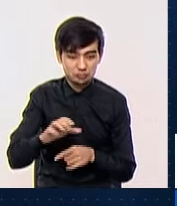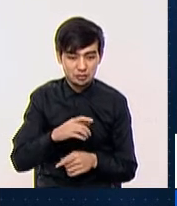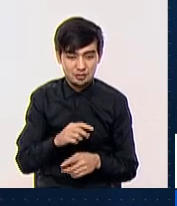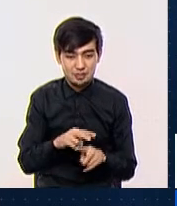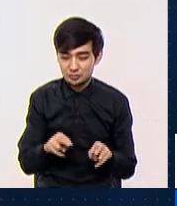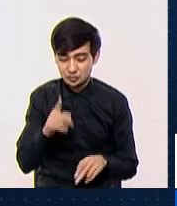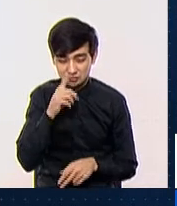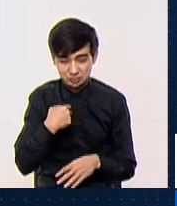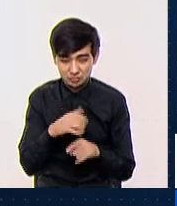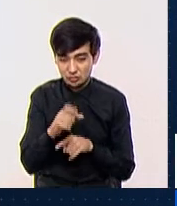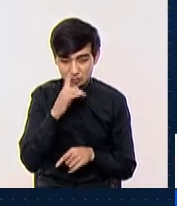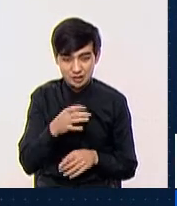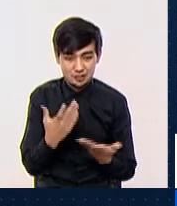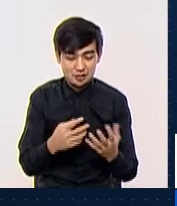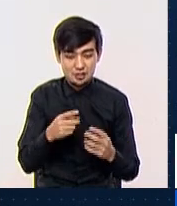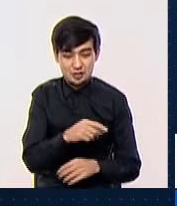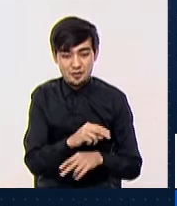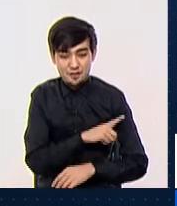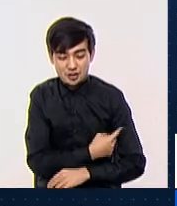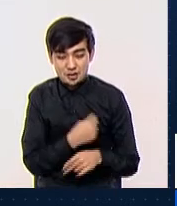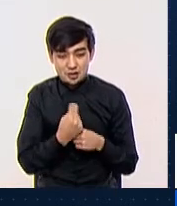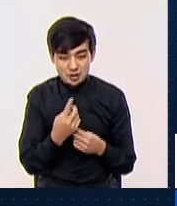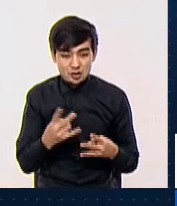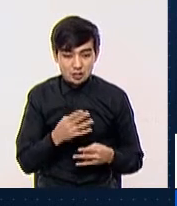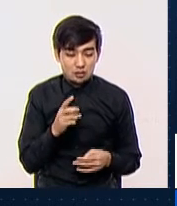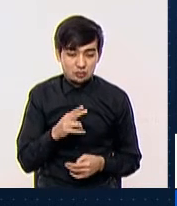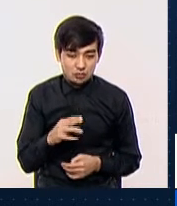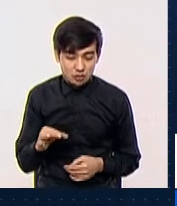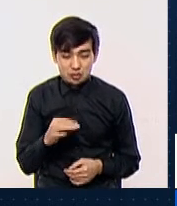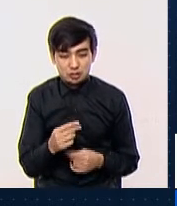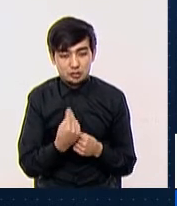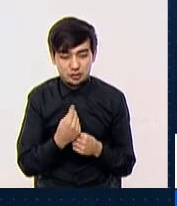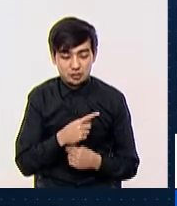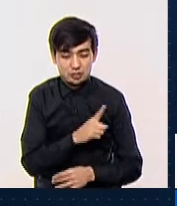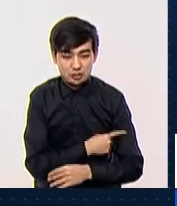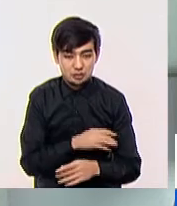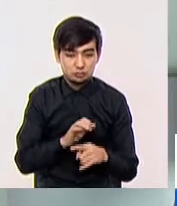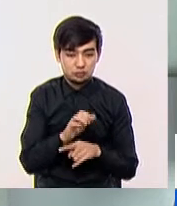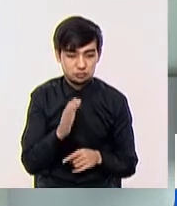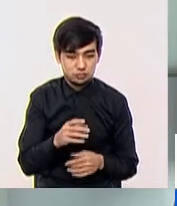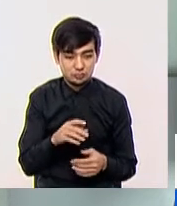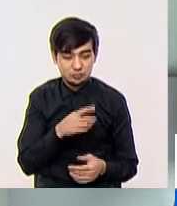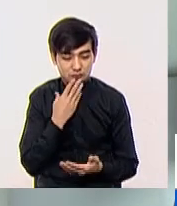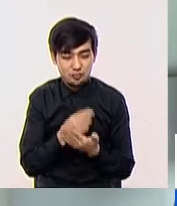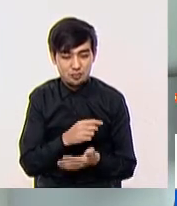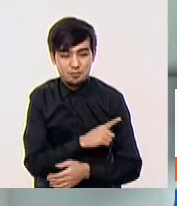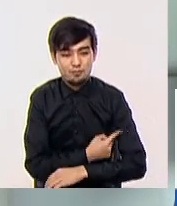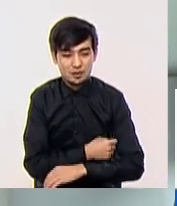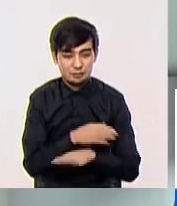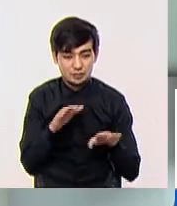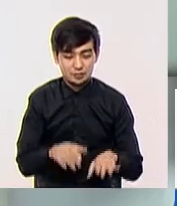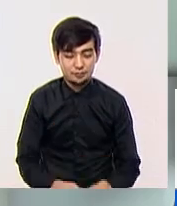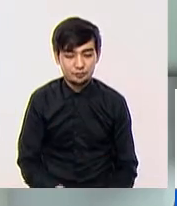не будет. Если это медицинская услуга, то он получит помощь в виде медицинской услуги, а средства будут перечислены в клинику. В фонде ответили,